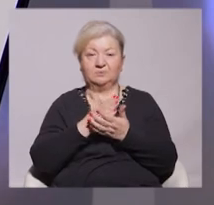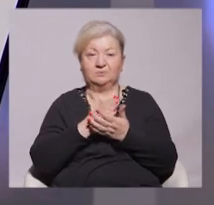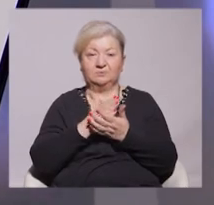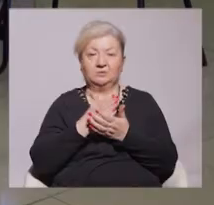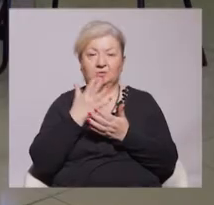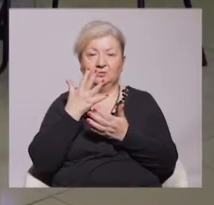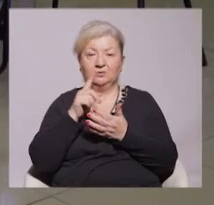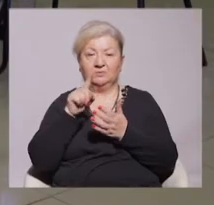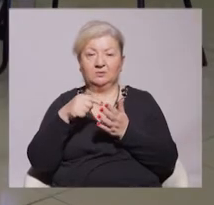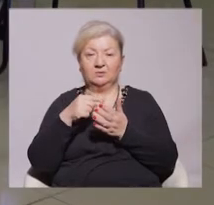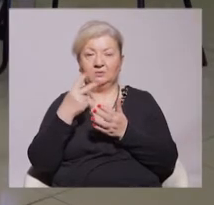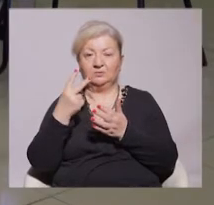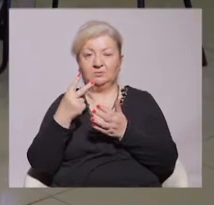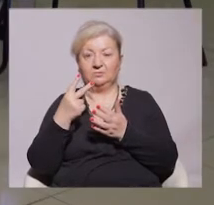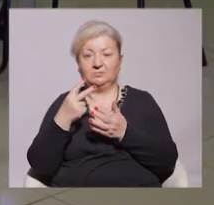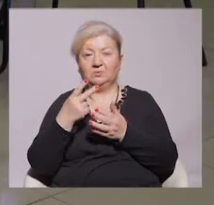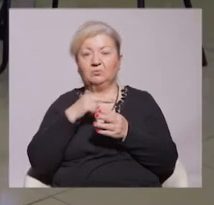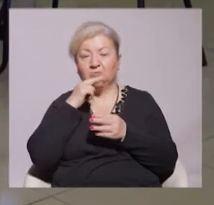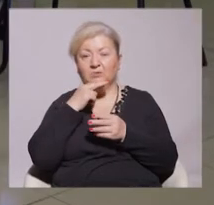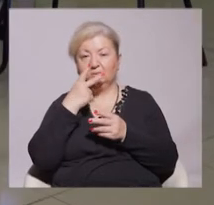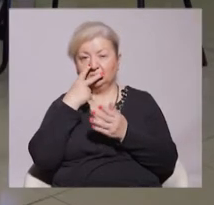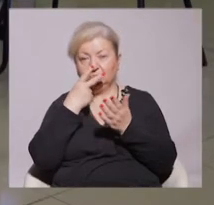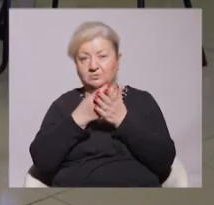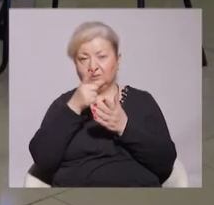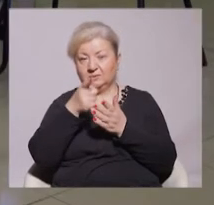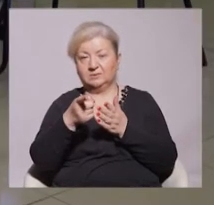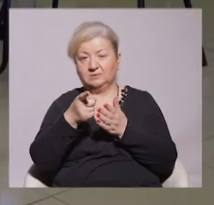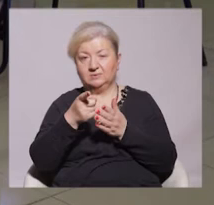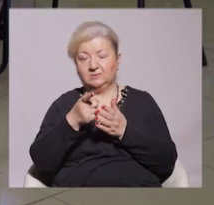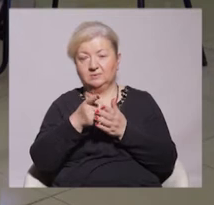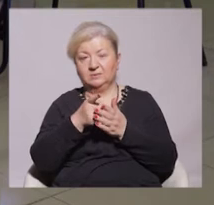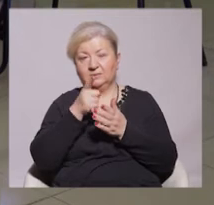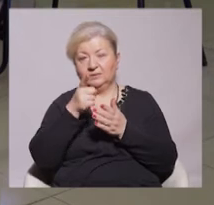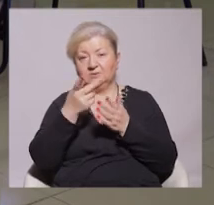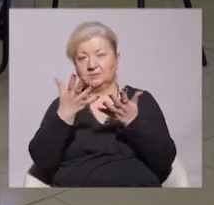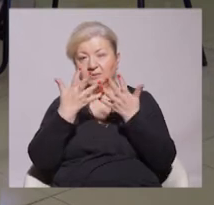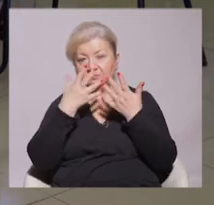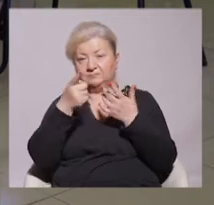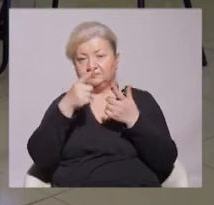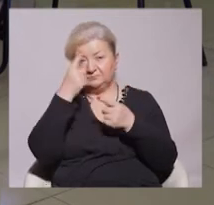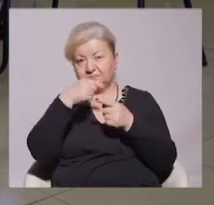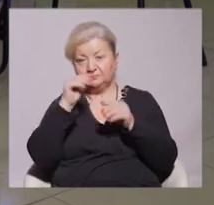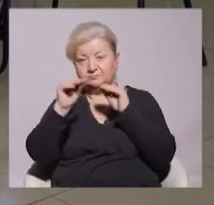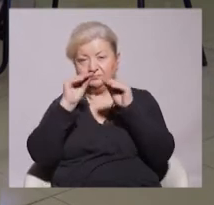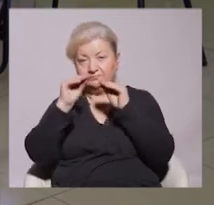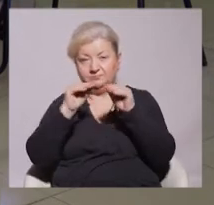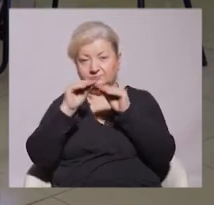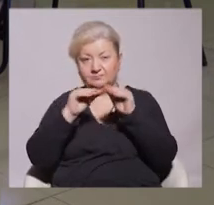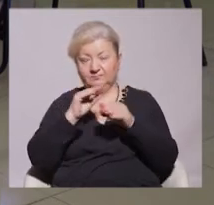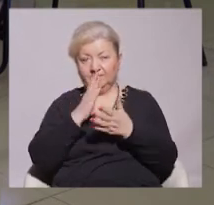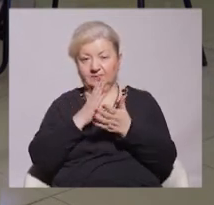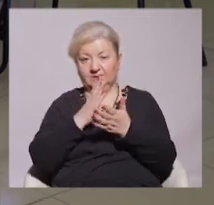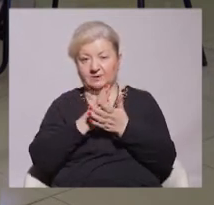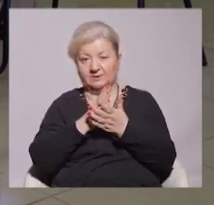რადიუსზე. ყურადღება მიაქციეთ, რომ ეს ასე ვთქვათ, გამოსახულებების სახით ჩავწერეთ ჯერ და